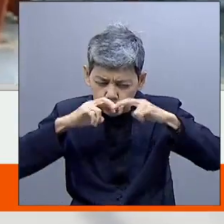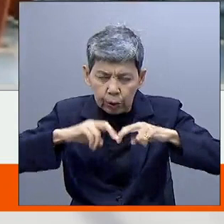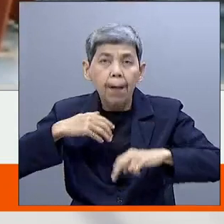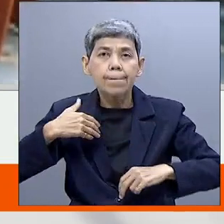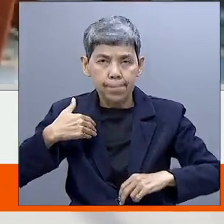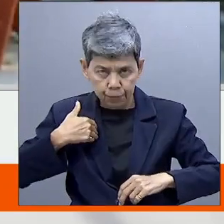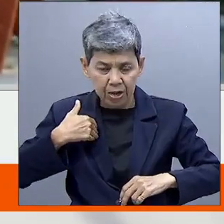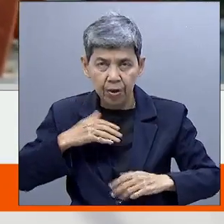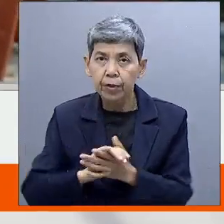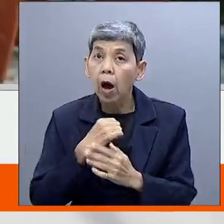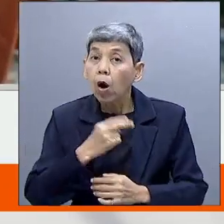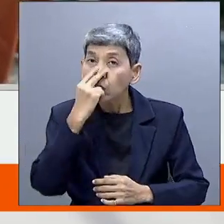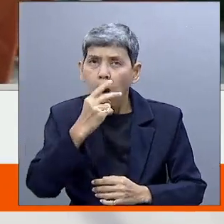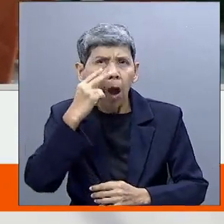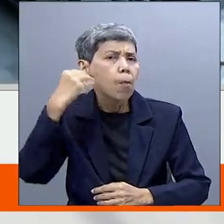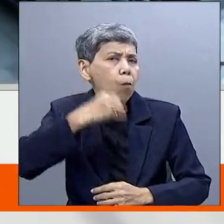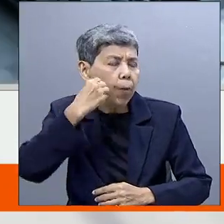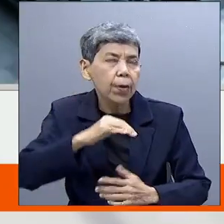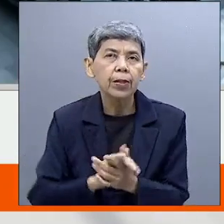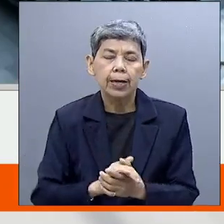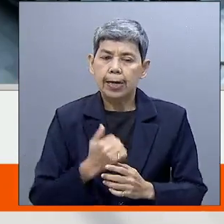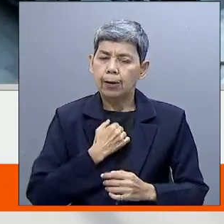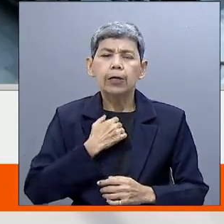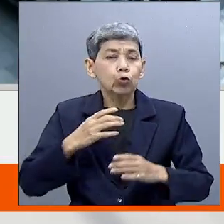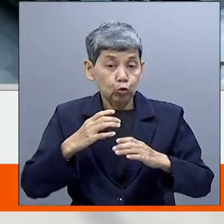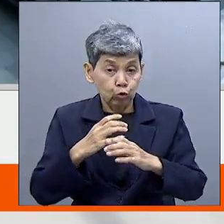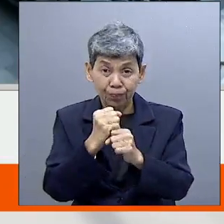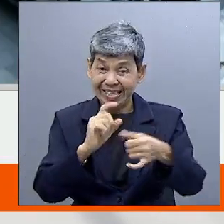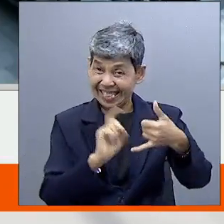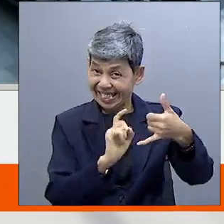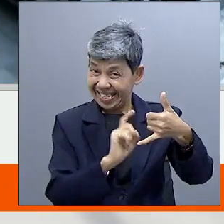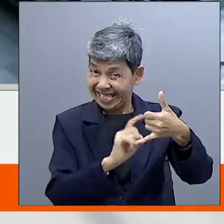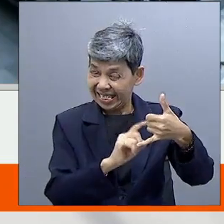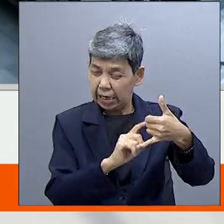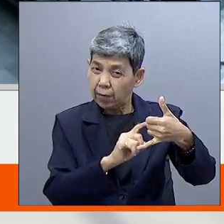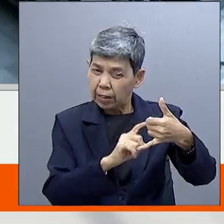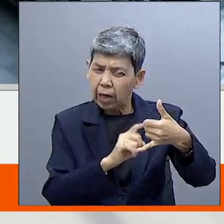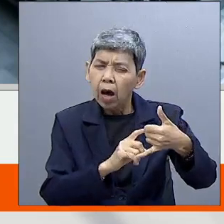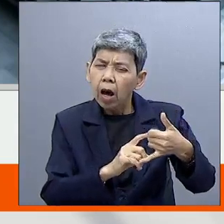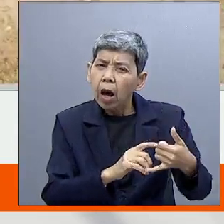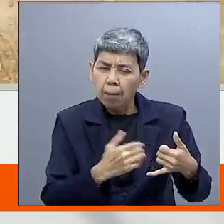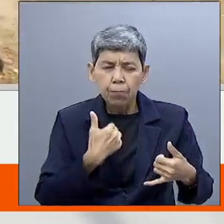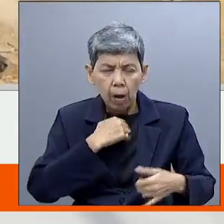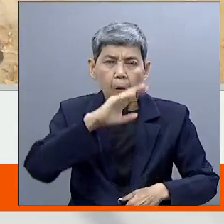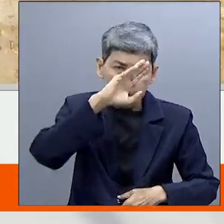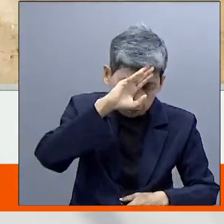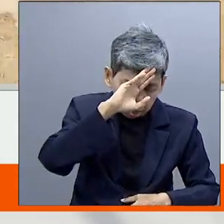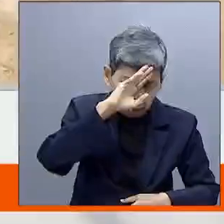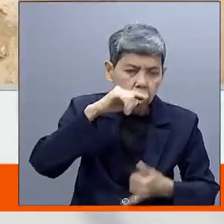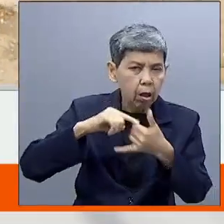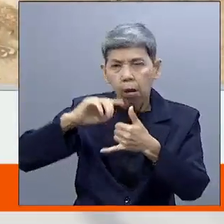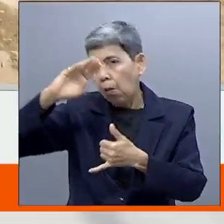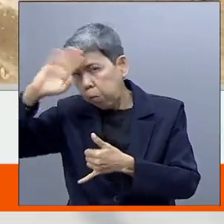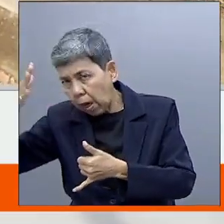าเนี่ยมันมีเหตุการณ์เกิดขึ้นบ่อยมันเขาก็สรุปได้ว่าคนที่ทำเรื่องนี้เนี่ยก็มีทั้งป่วยและไม่ป่วยนะครับ